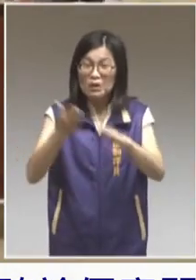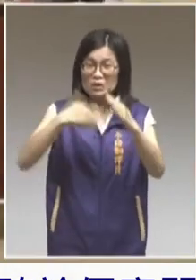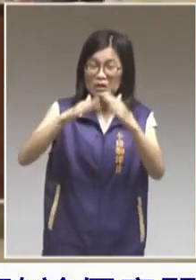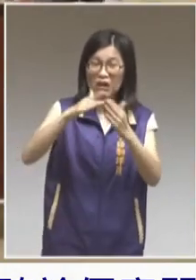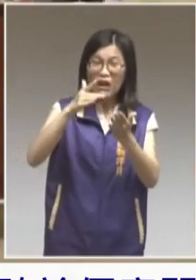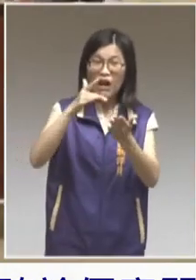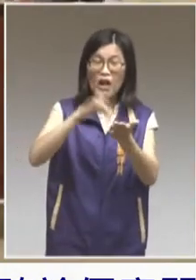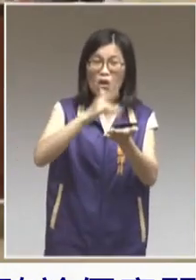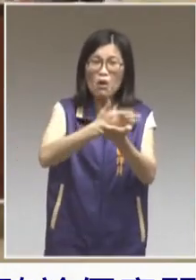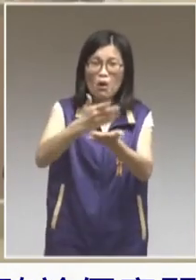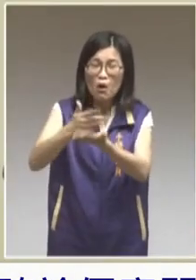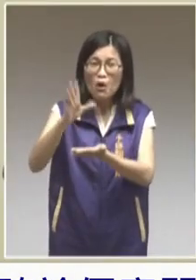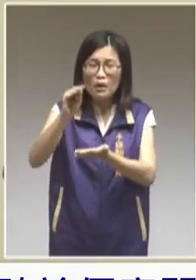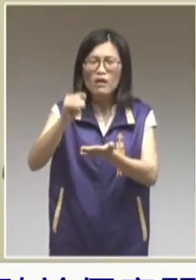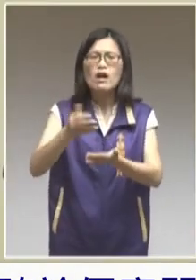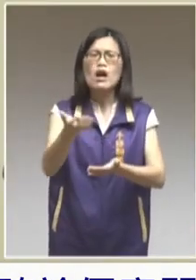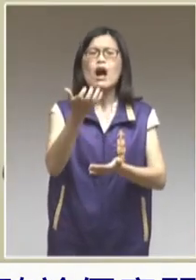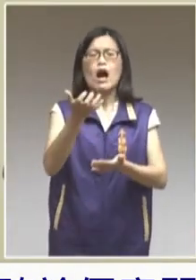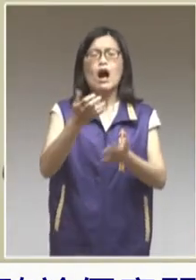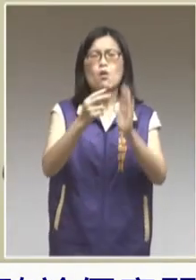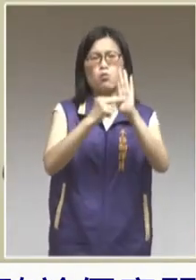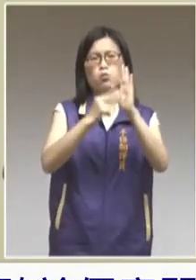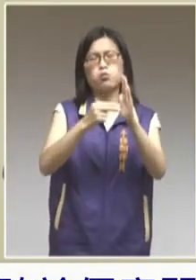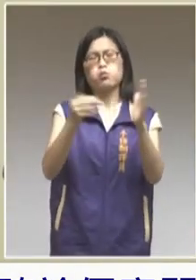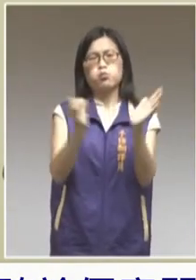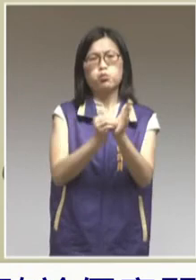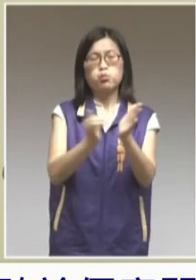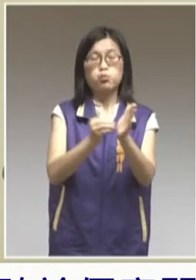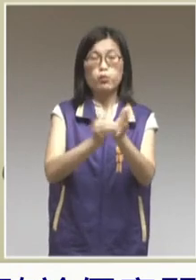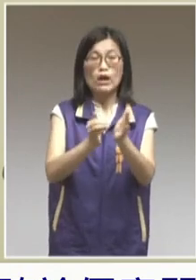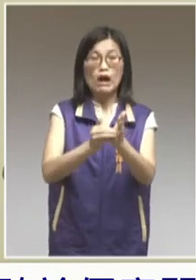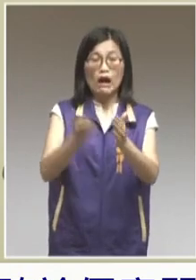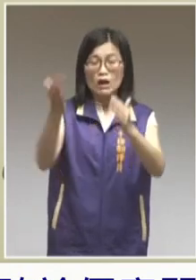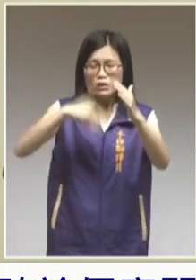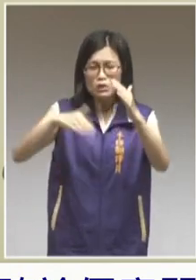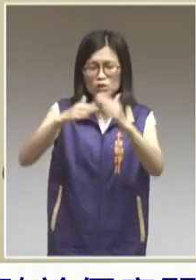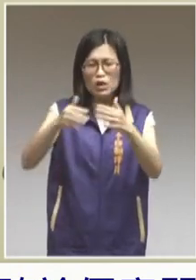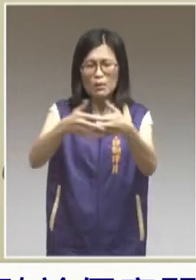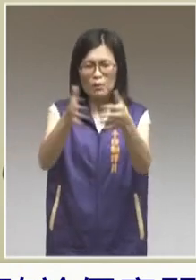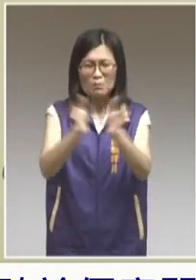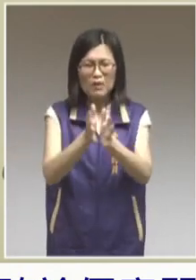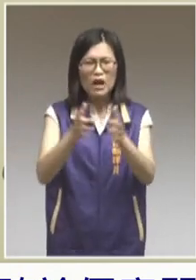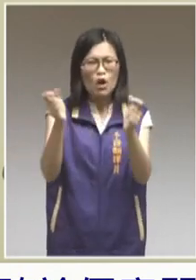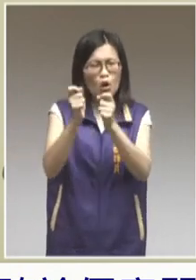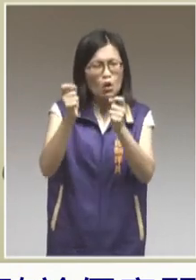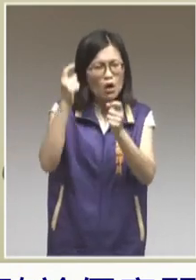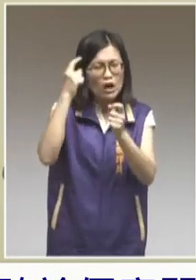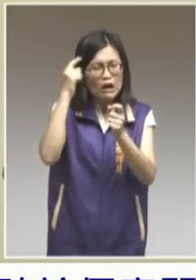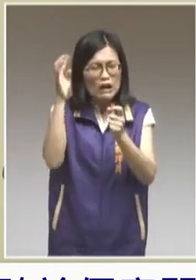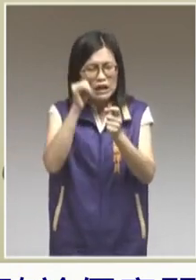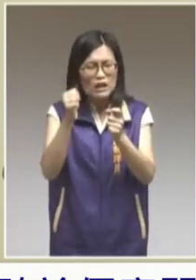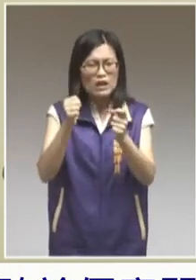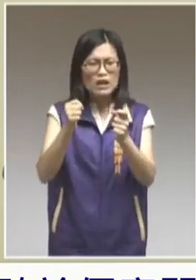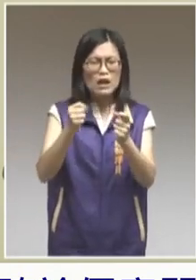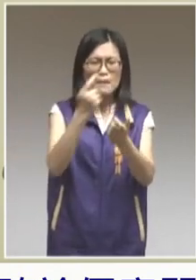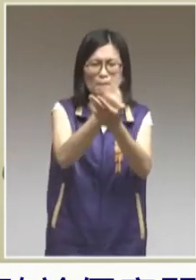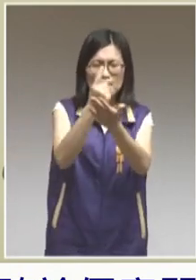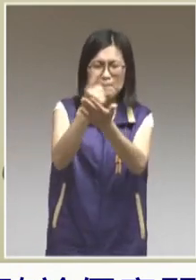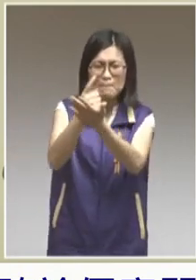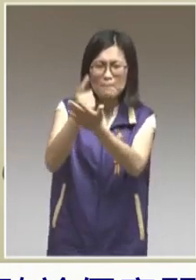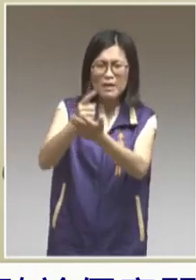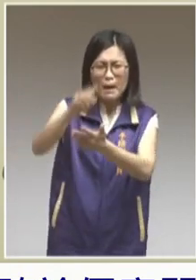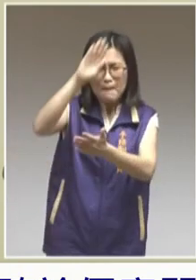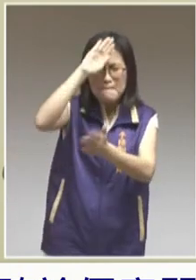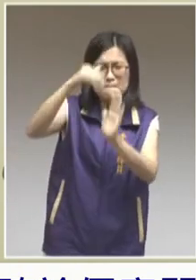好，我们刚刚已经做过说明，就是在学校的部分，在这几天，不管是任何的防疫的措